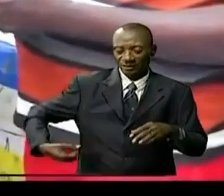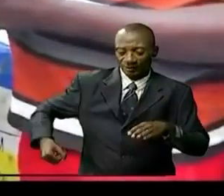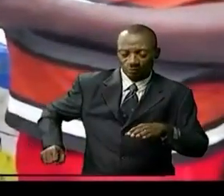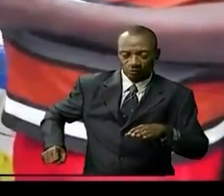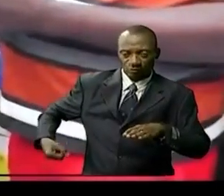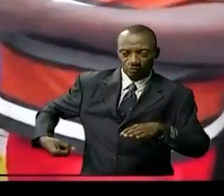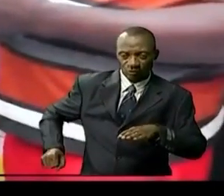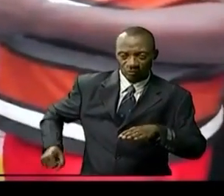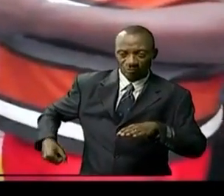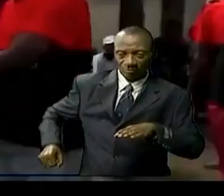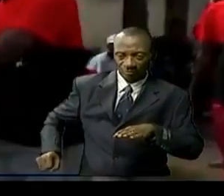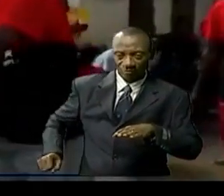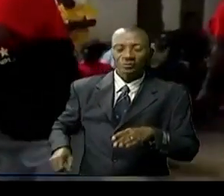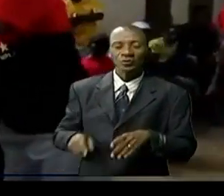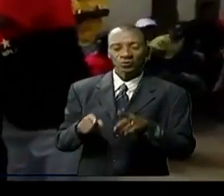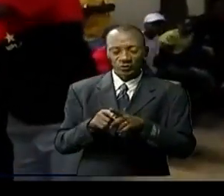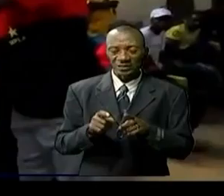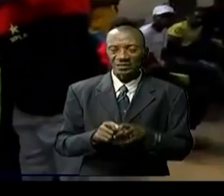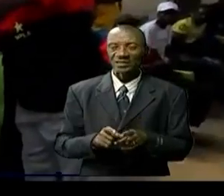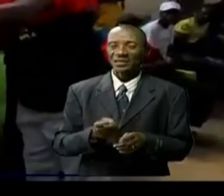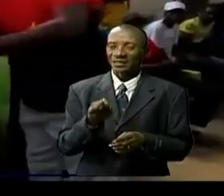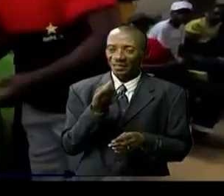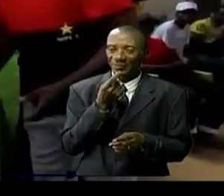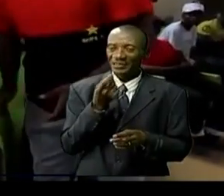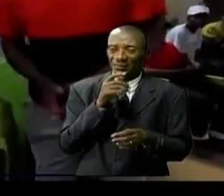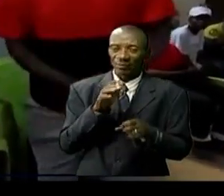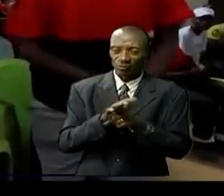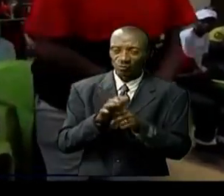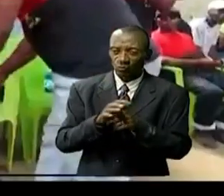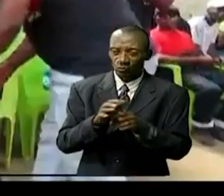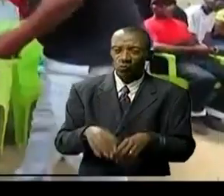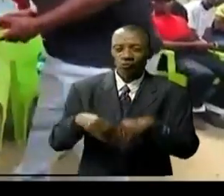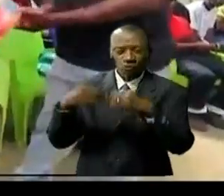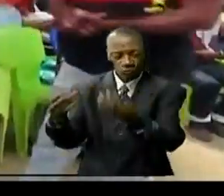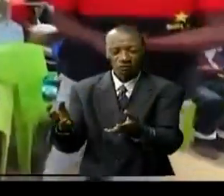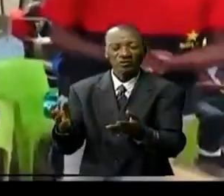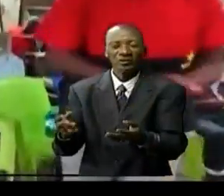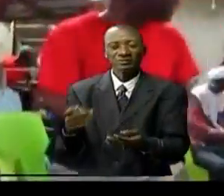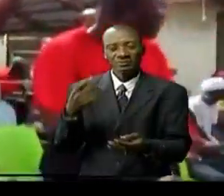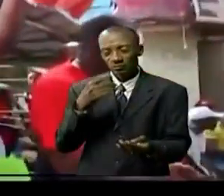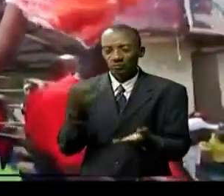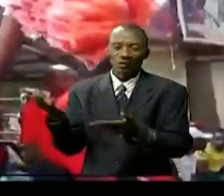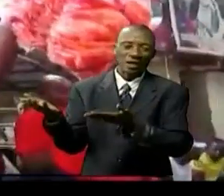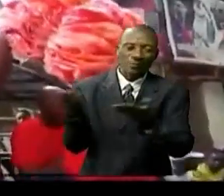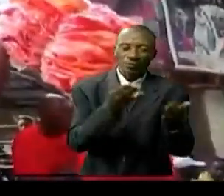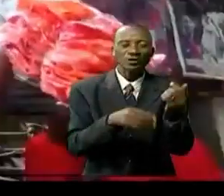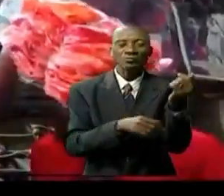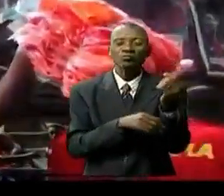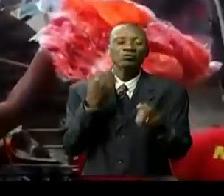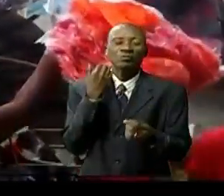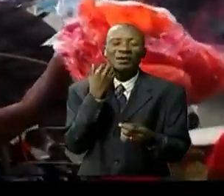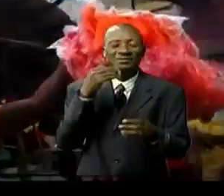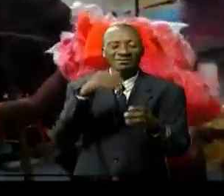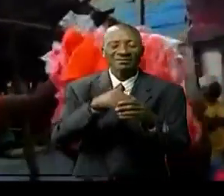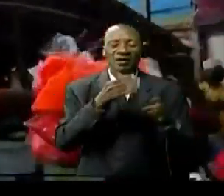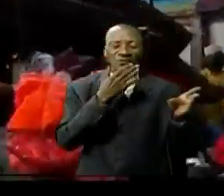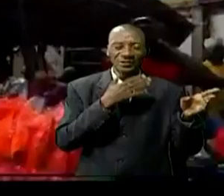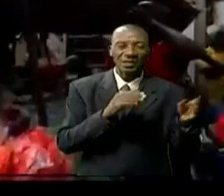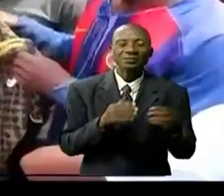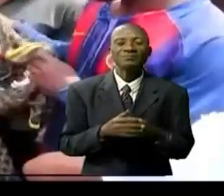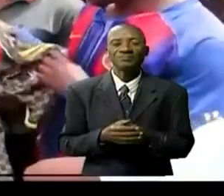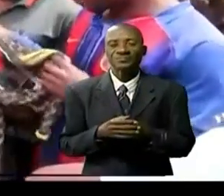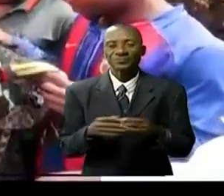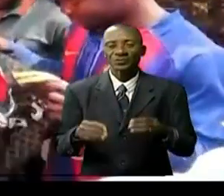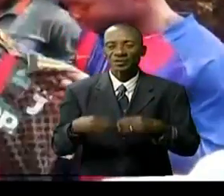assistance son médicament pour lille l'utile à l'agréable l'élu de kalemie territoire à romier à la jeunesse